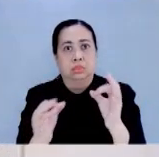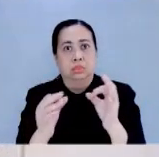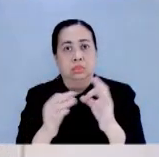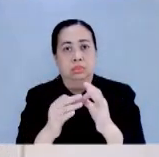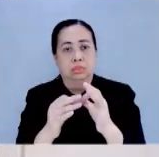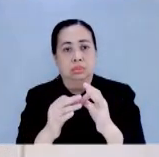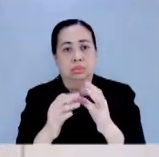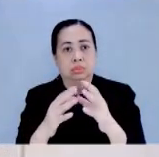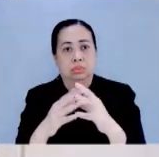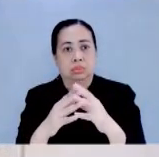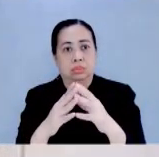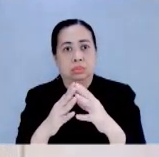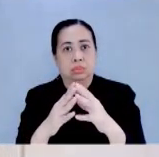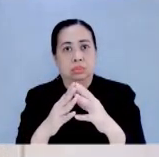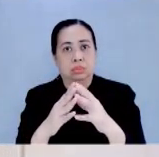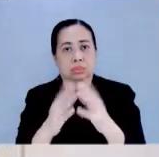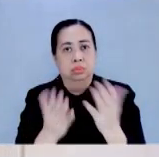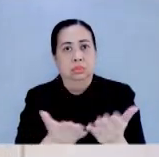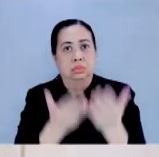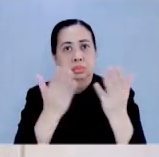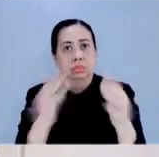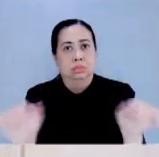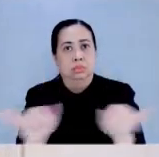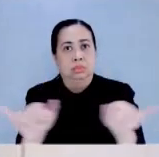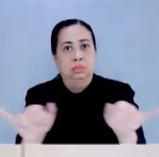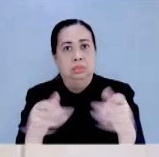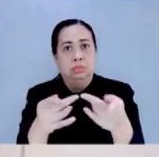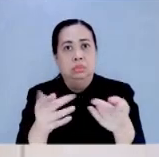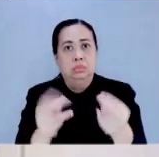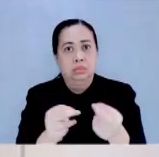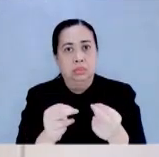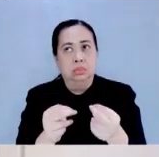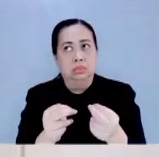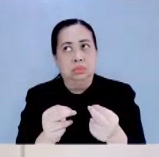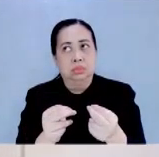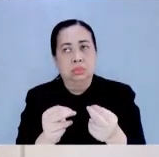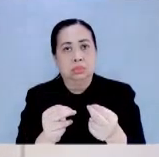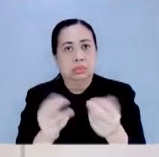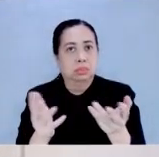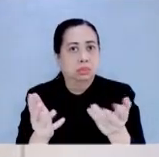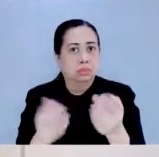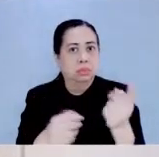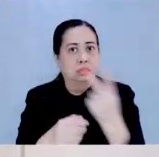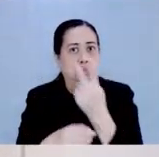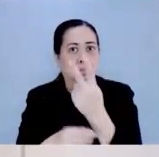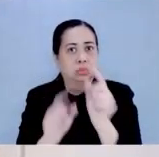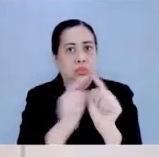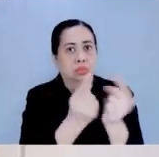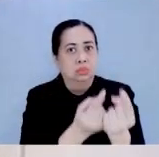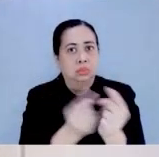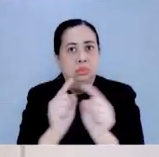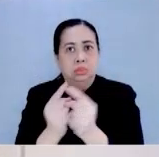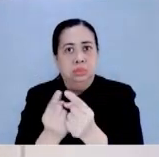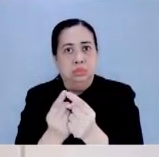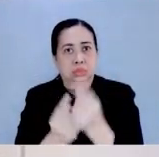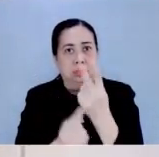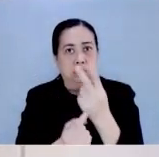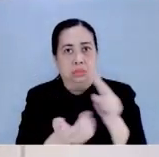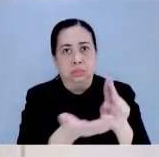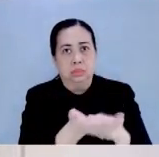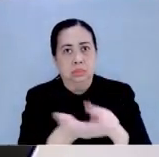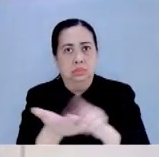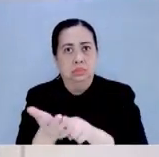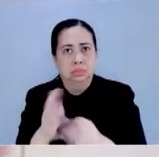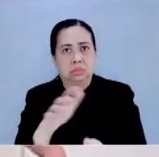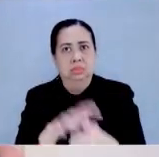kapag po nag-submit sa parehas na posisyon, ang dalawang grupo na ito, dalawang signatory, nilalabas